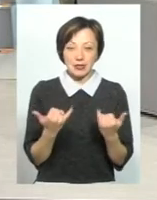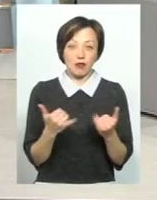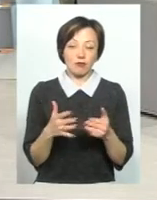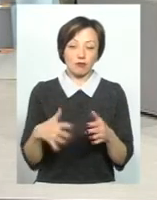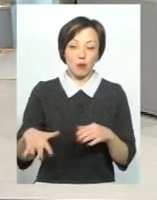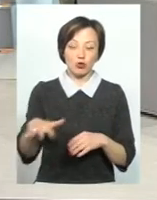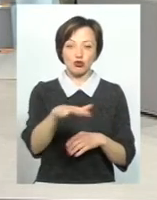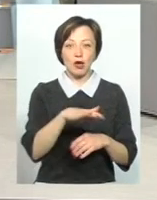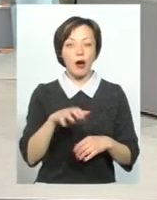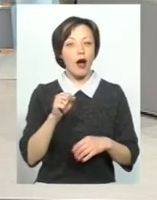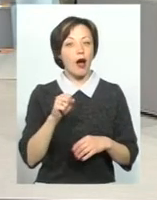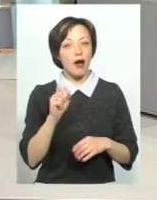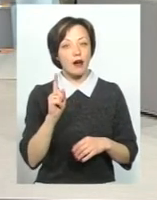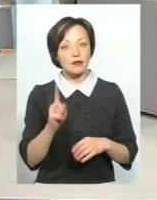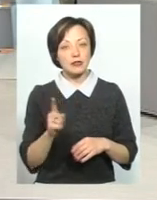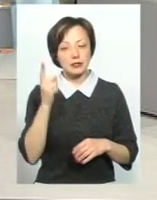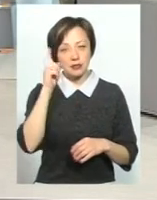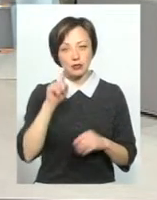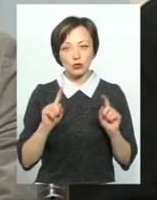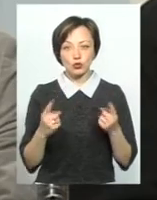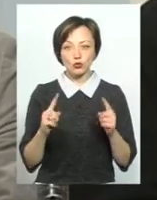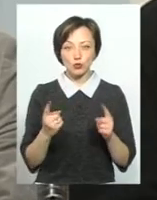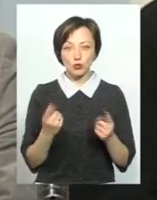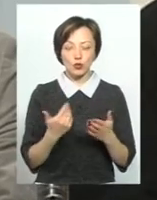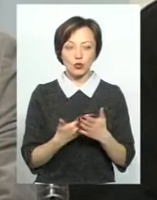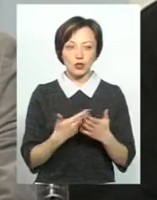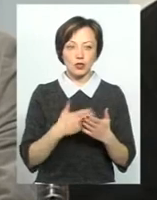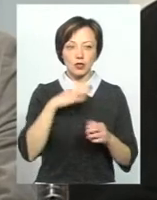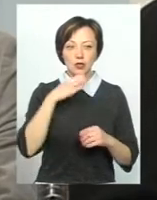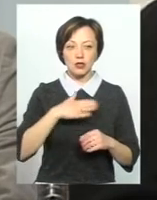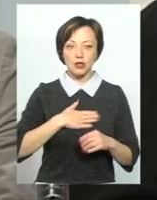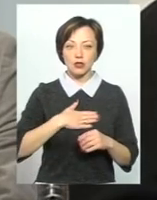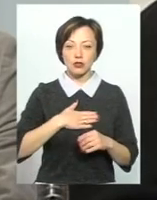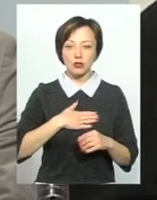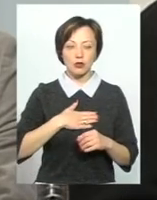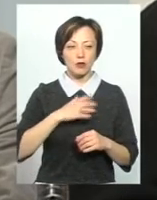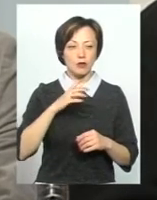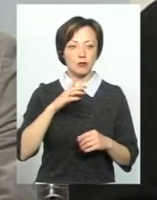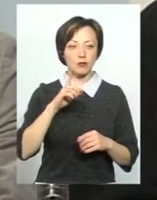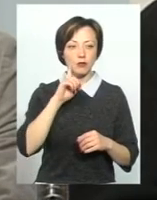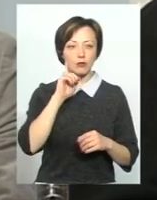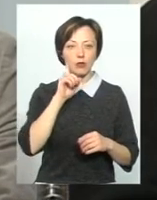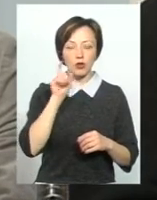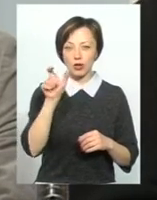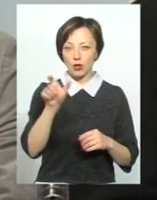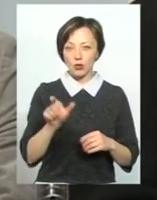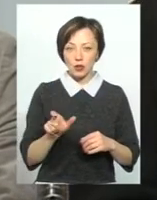масштабах. Але ви знаєте, чому от наш молодий чоловік, мабуть, або не